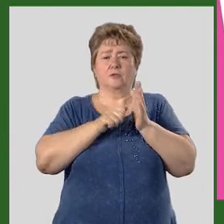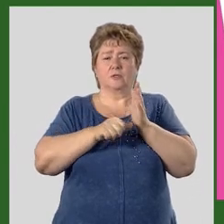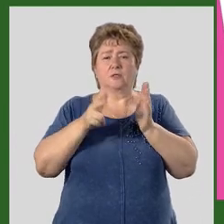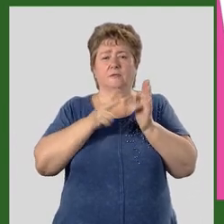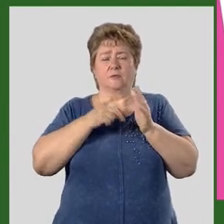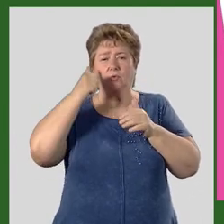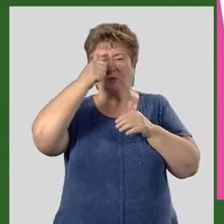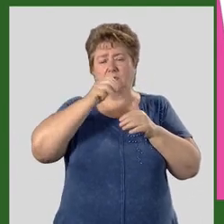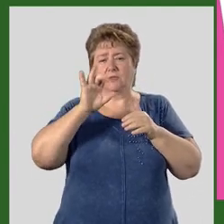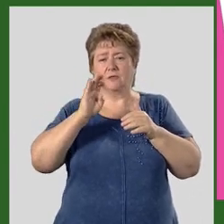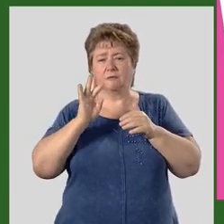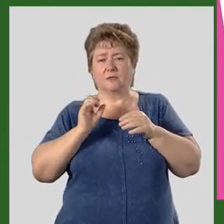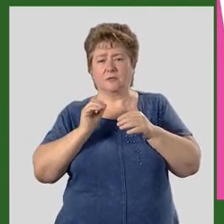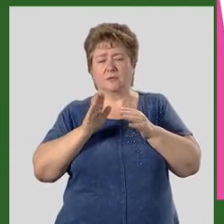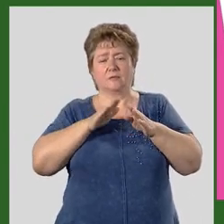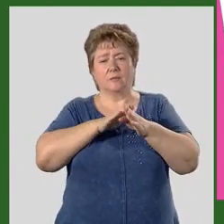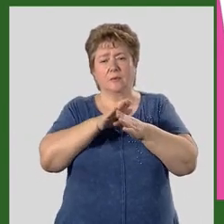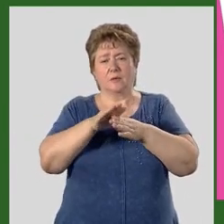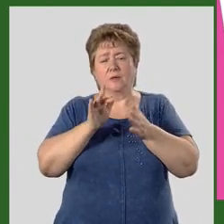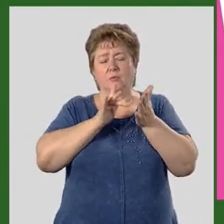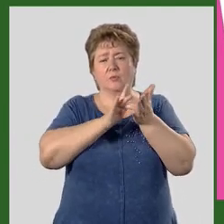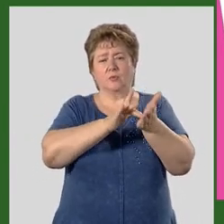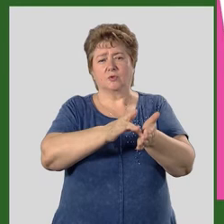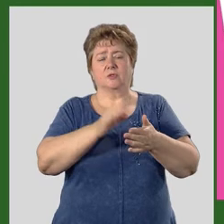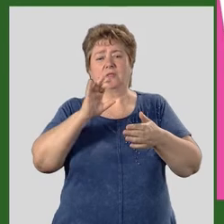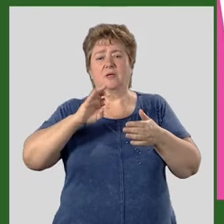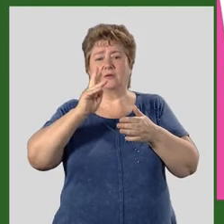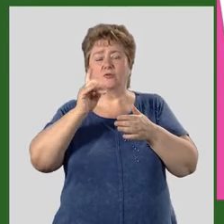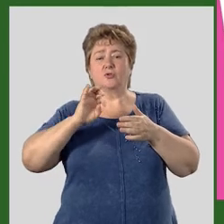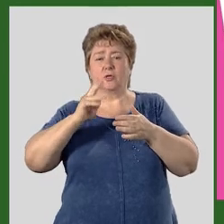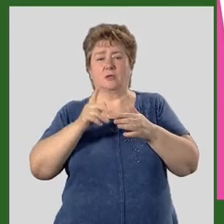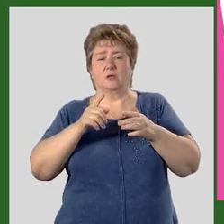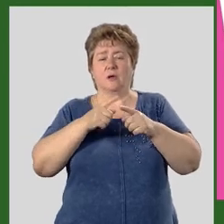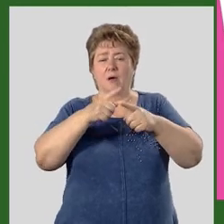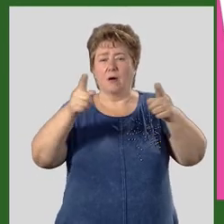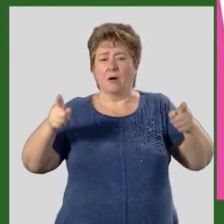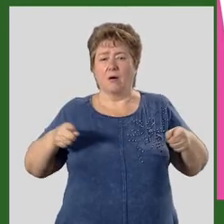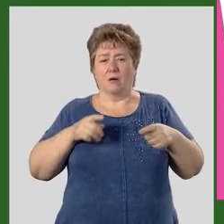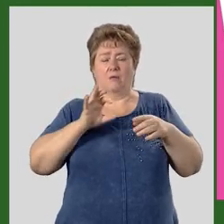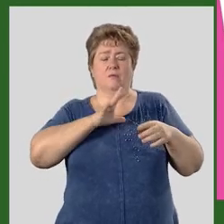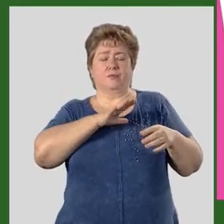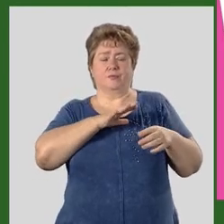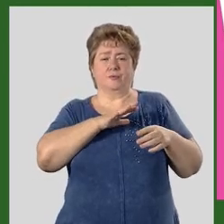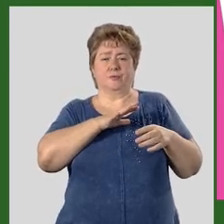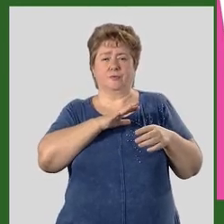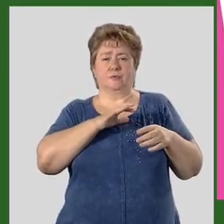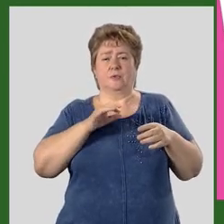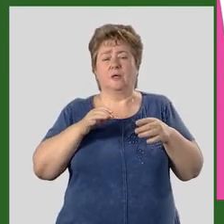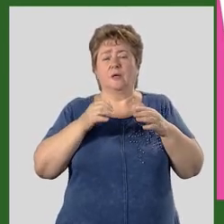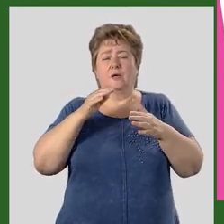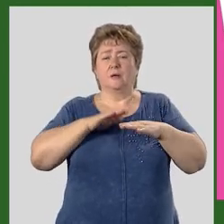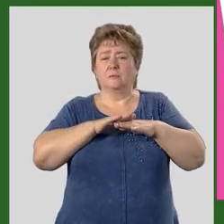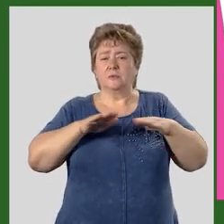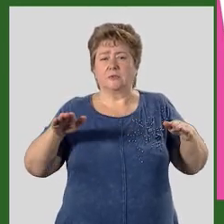1868 год Северцев совершает путешествие на Тяньшань и в окрестности озера Иссык-Куль.